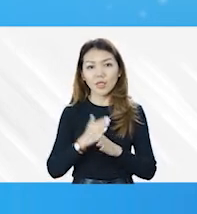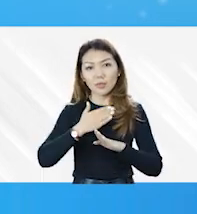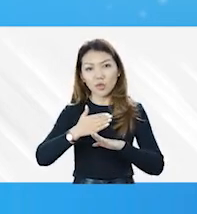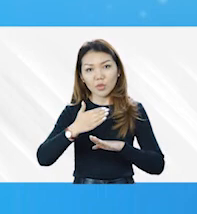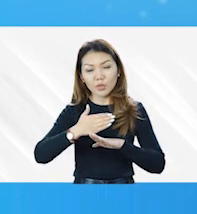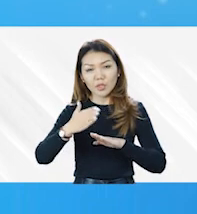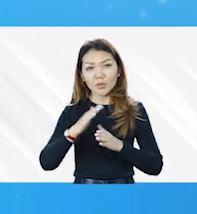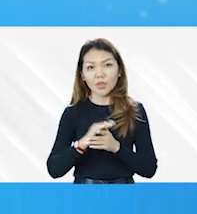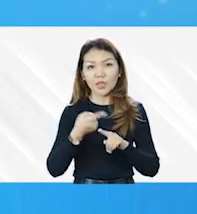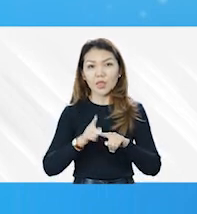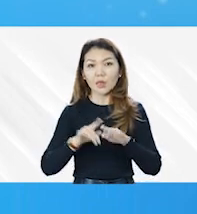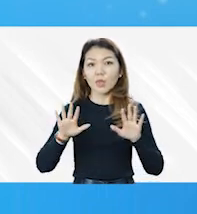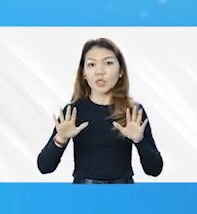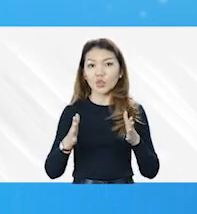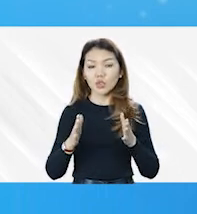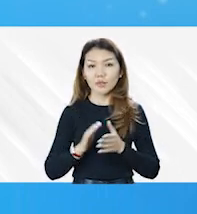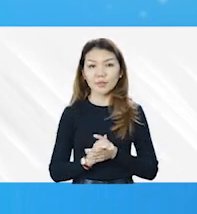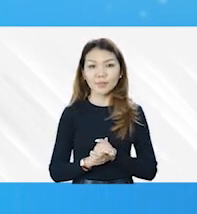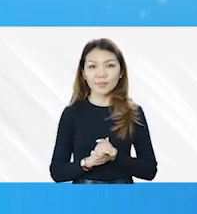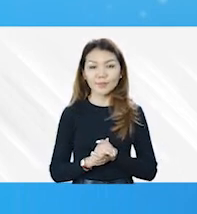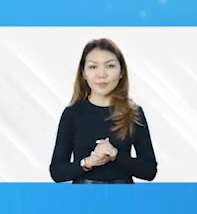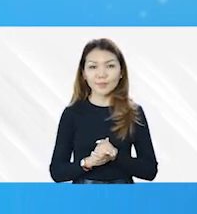месяцем, это и происходит.